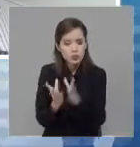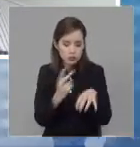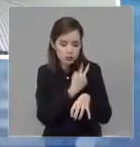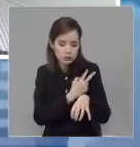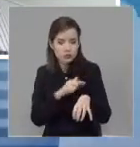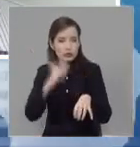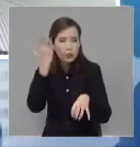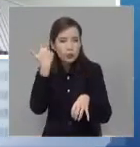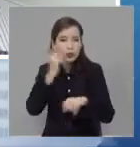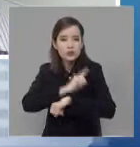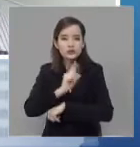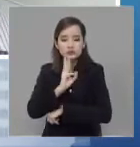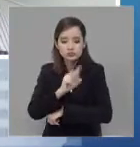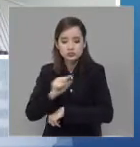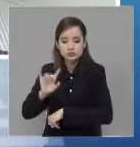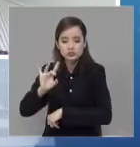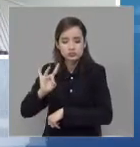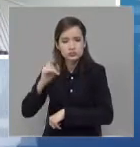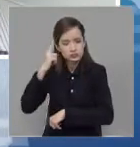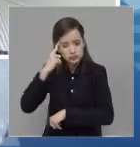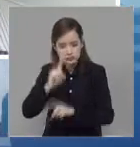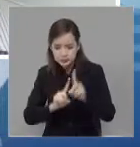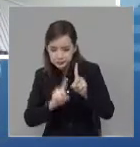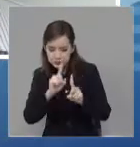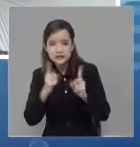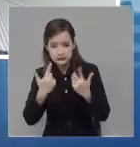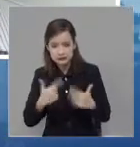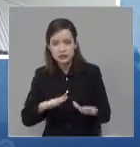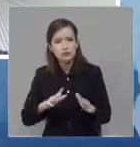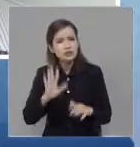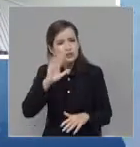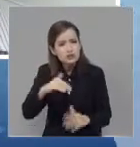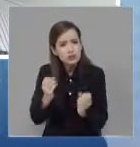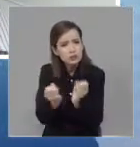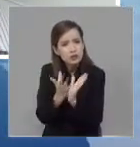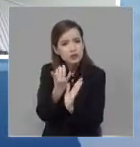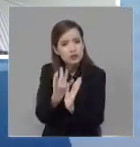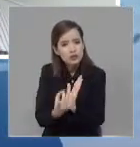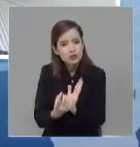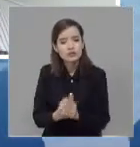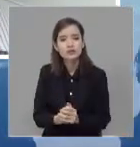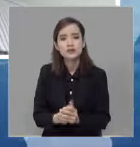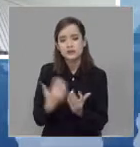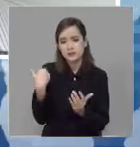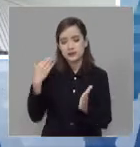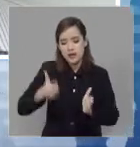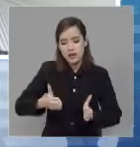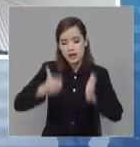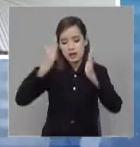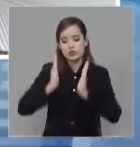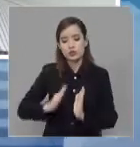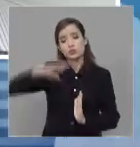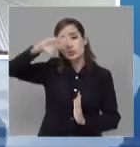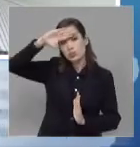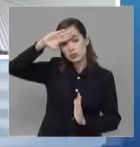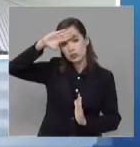8เนี่ยเราประเมินความเสียหายไปเบื้องต้นแล้วครับผม ค ่ะเสียหายอะไรบ้างครับ6ถึง8 ครับก็จะมีอาคารผู้ป่วยในเป็น